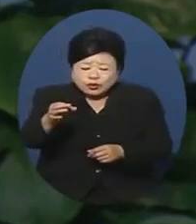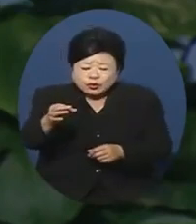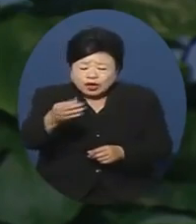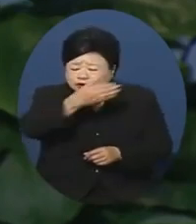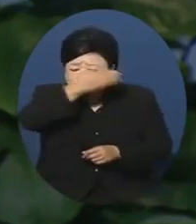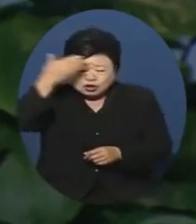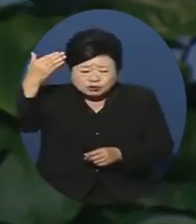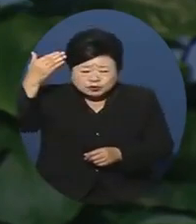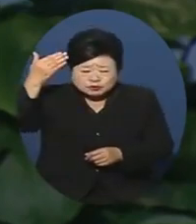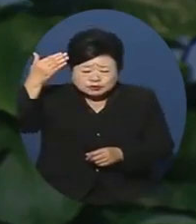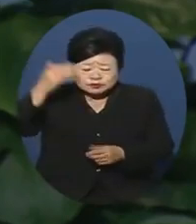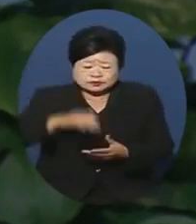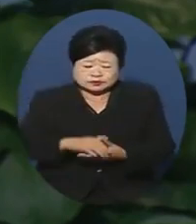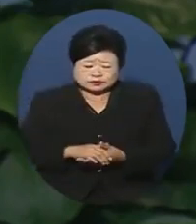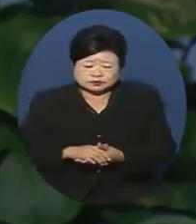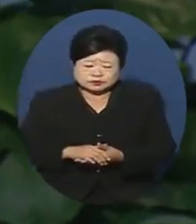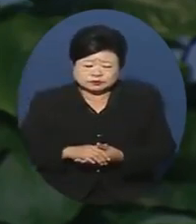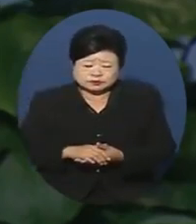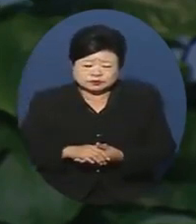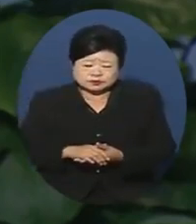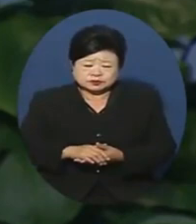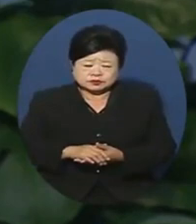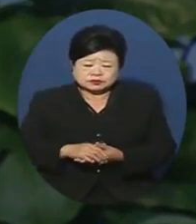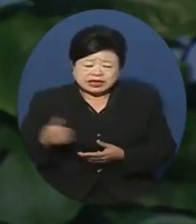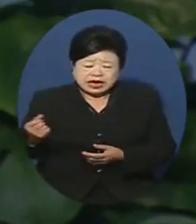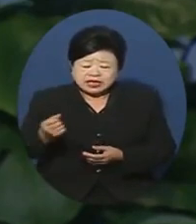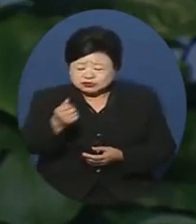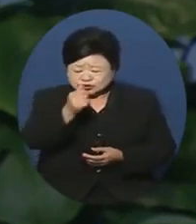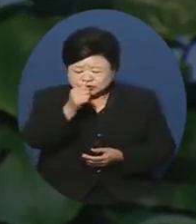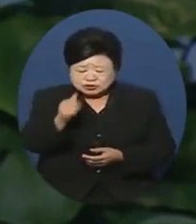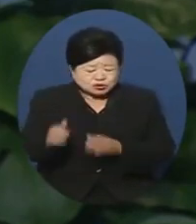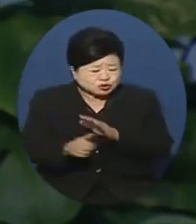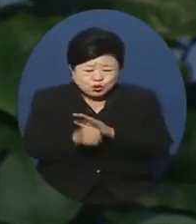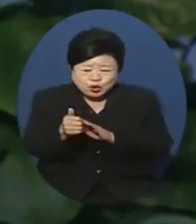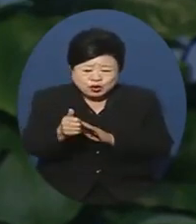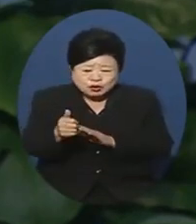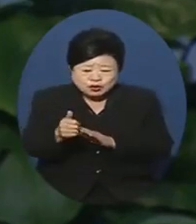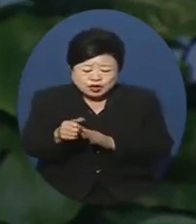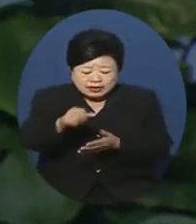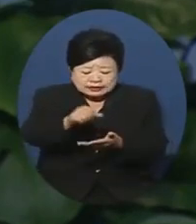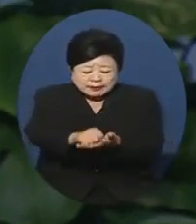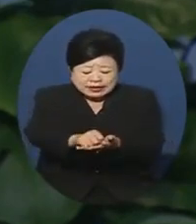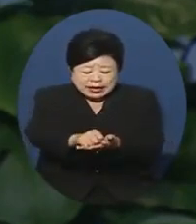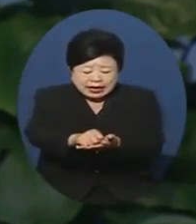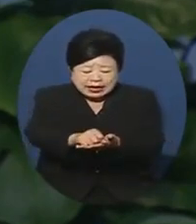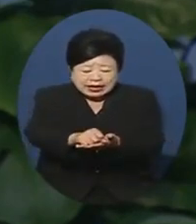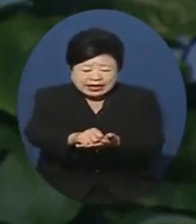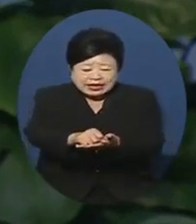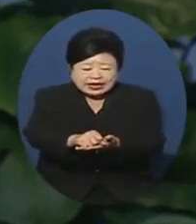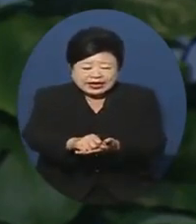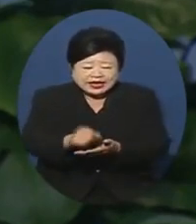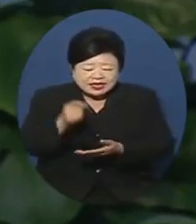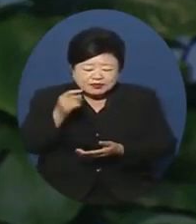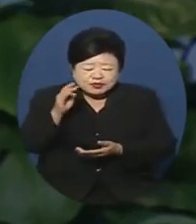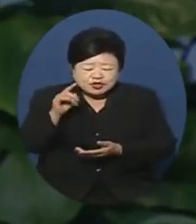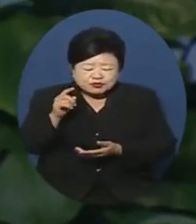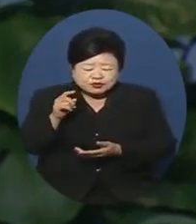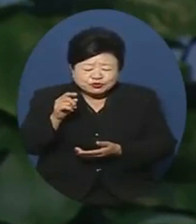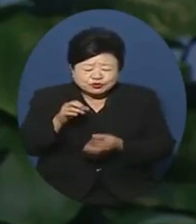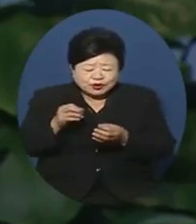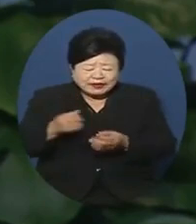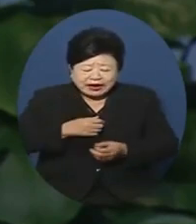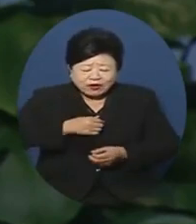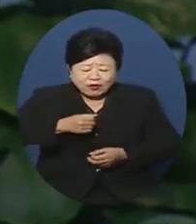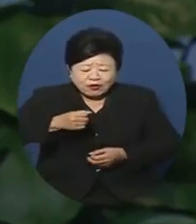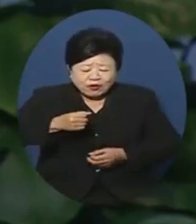청춘, 무슨 자기 소원을 가지고 잡은 것은 2분 내지 3분 동안